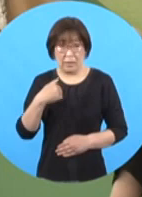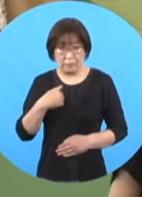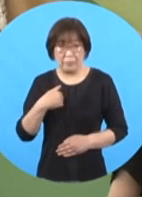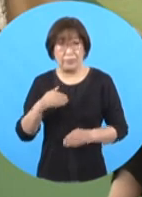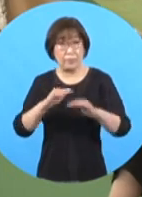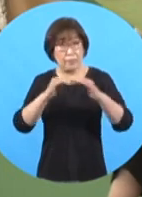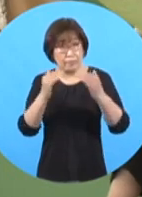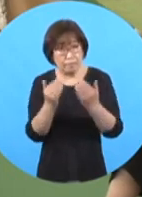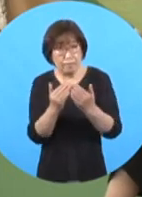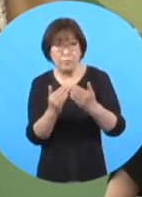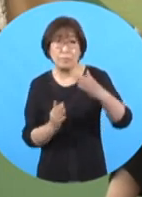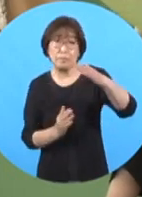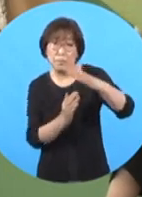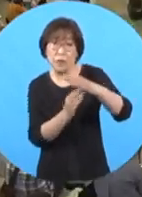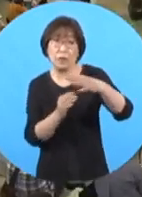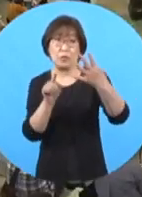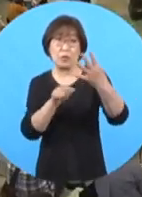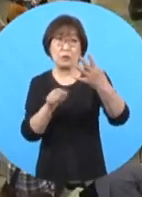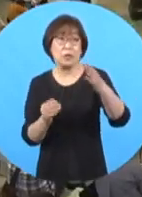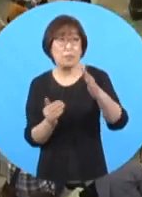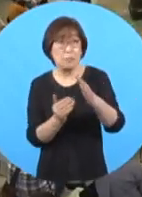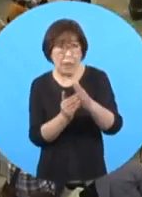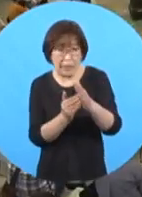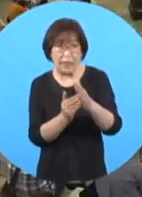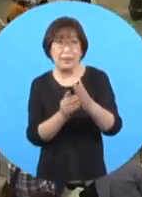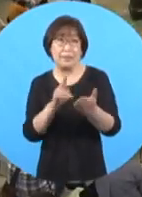に絞って行われました